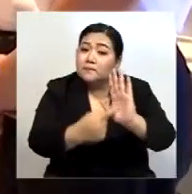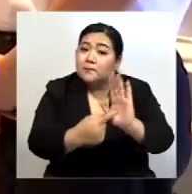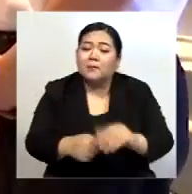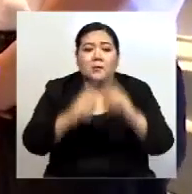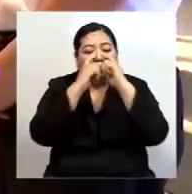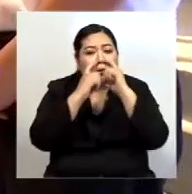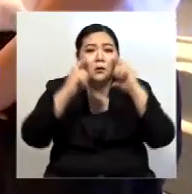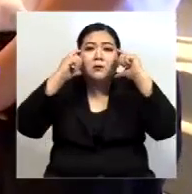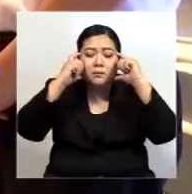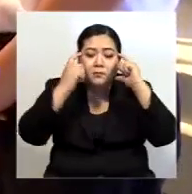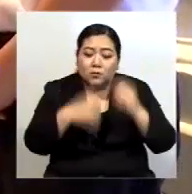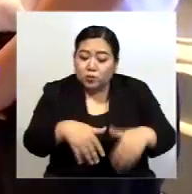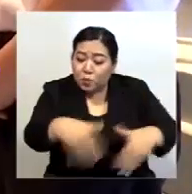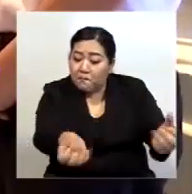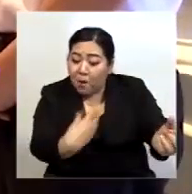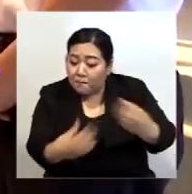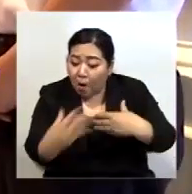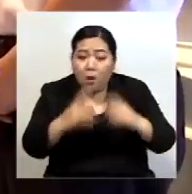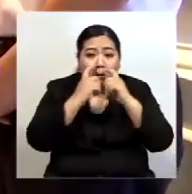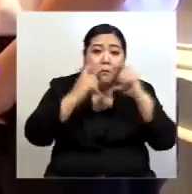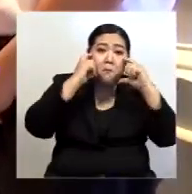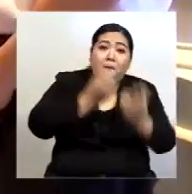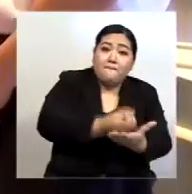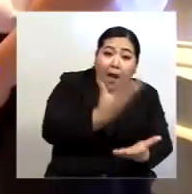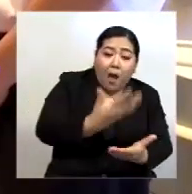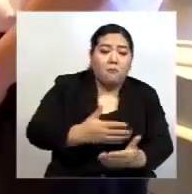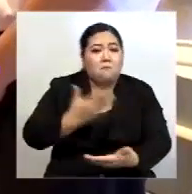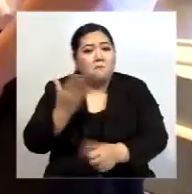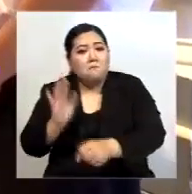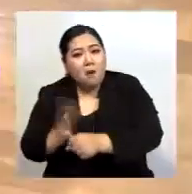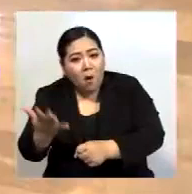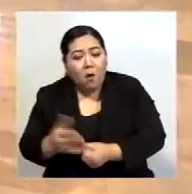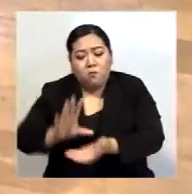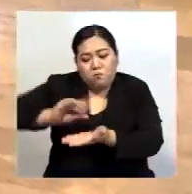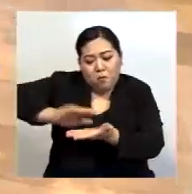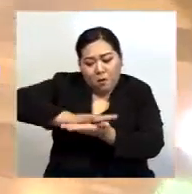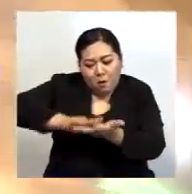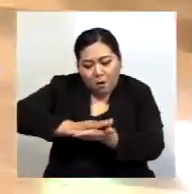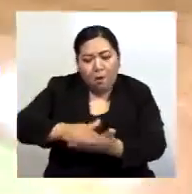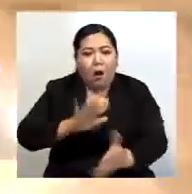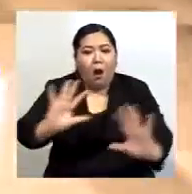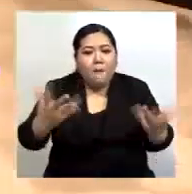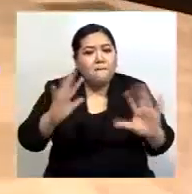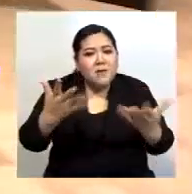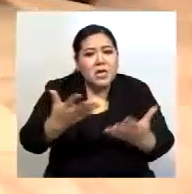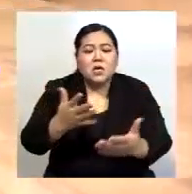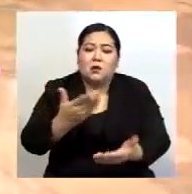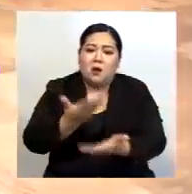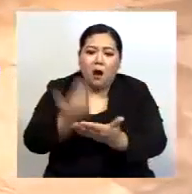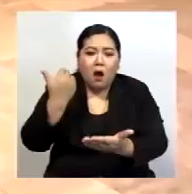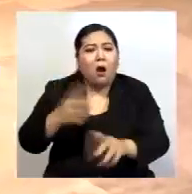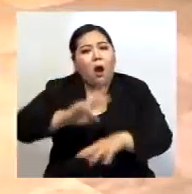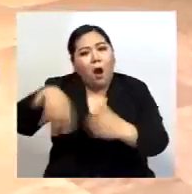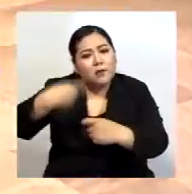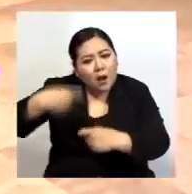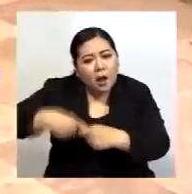หน้ากากอนามัยตรงไหนขาดแคลนตรงไหนแพงแจ้งได้เจลล้างมือที่ไหนขาดแคลนที่ไหนแพงก็แจ้งได้เช่นเดียวกันก่อน